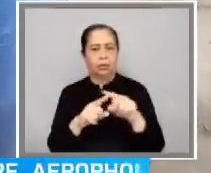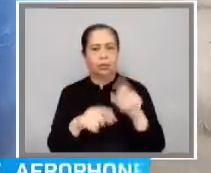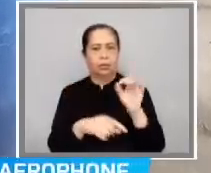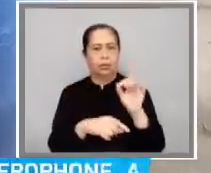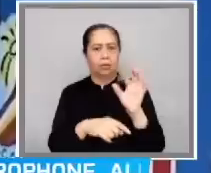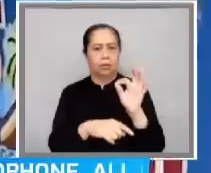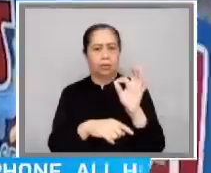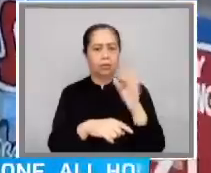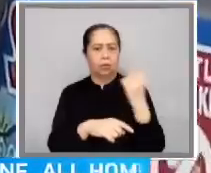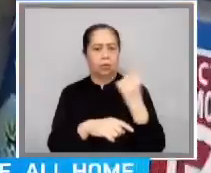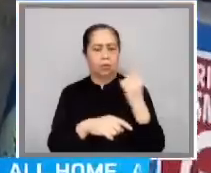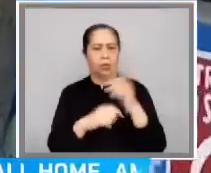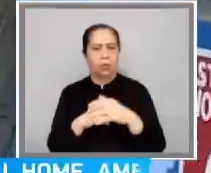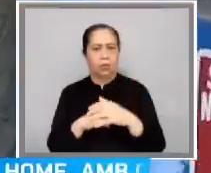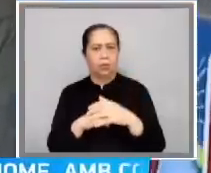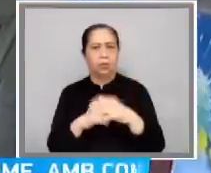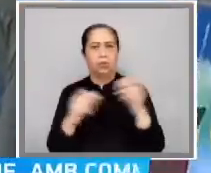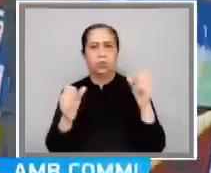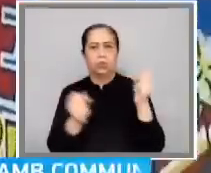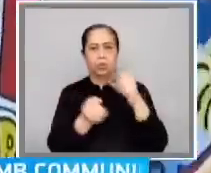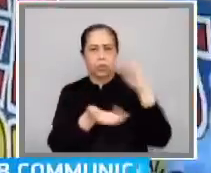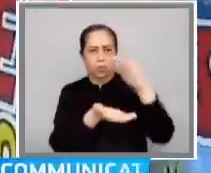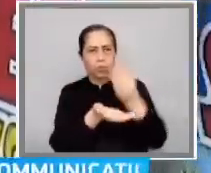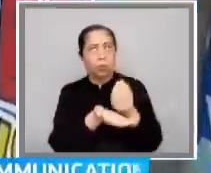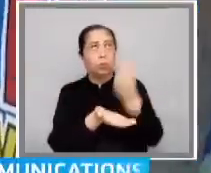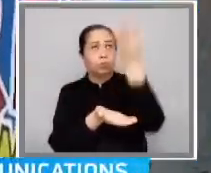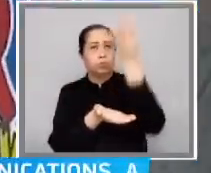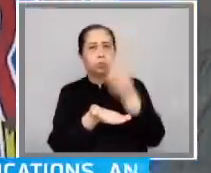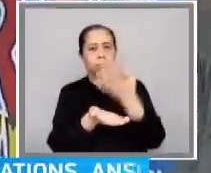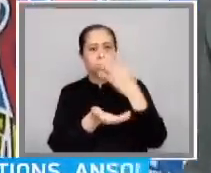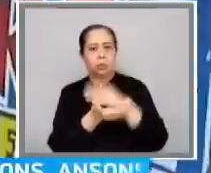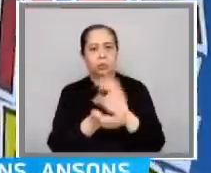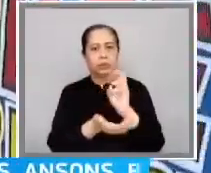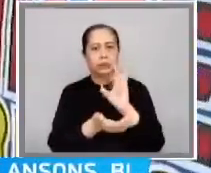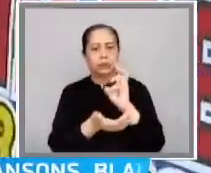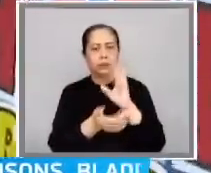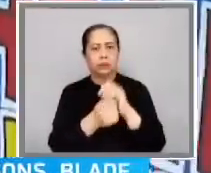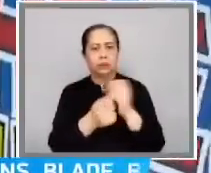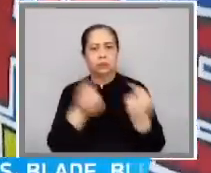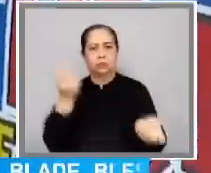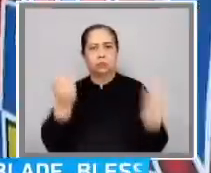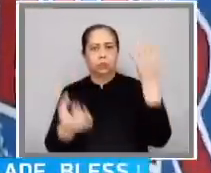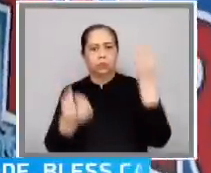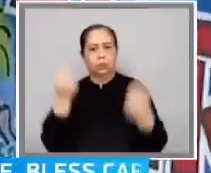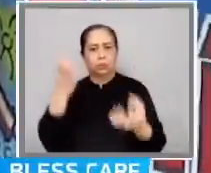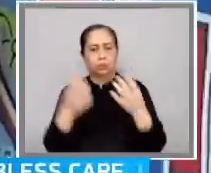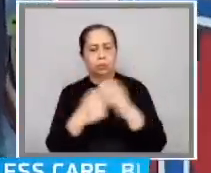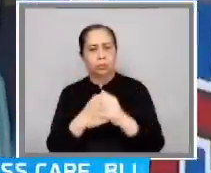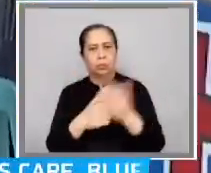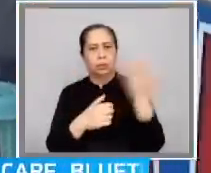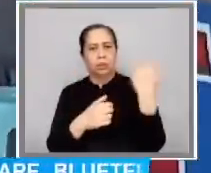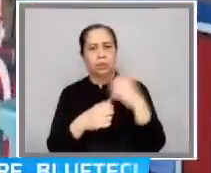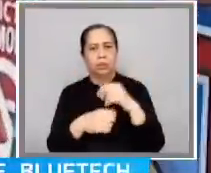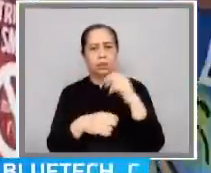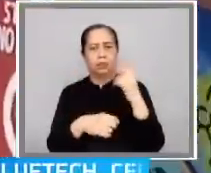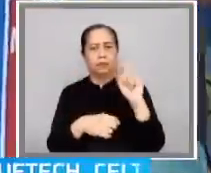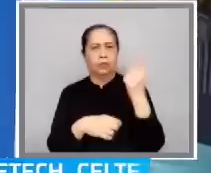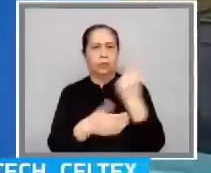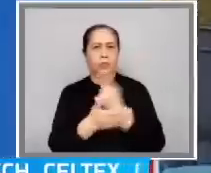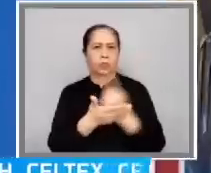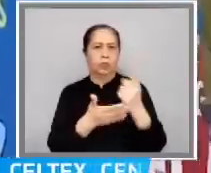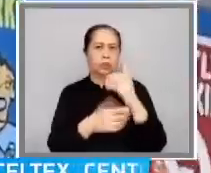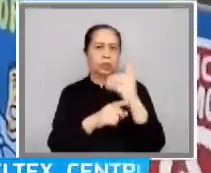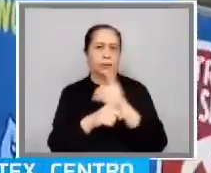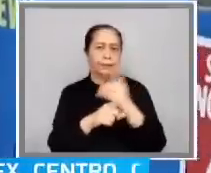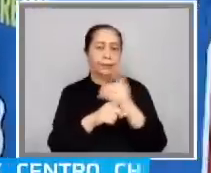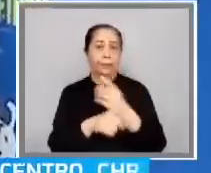pesos lamang ito, itong mga small fountain. Habang ang 16 shots na pyrotechnic na makukuha noong unang linggo ng Disyembre